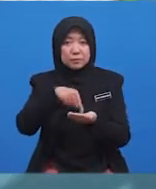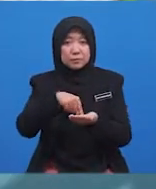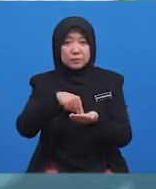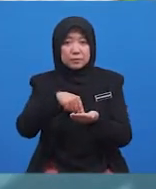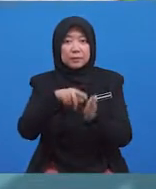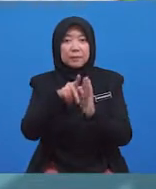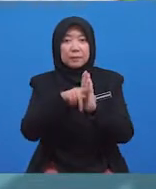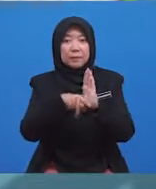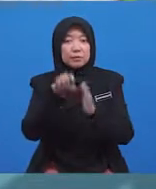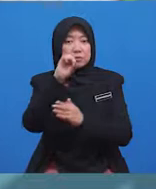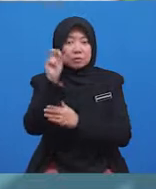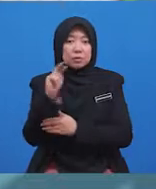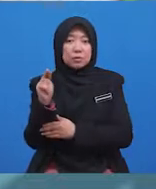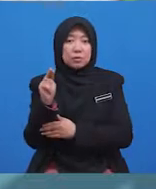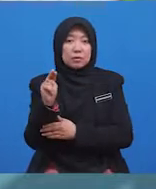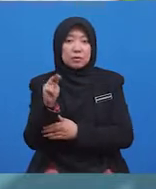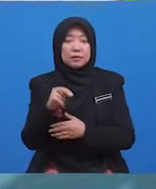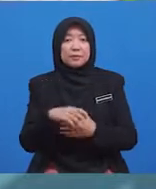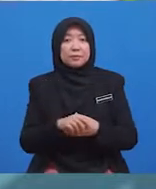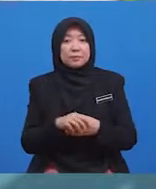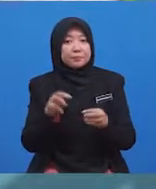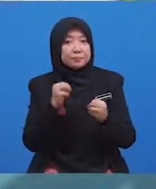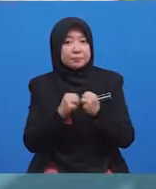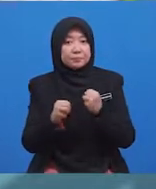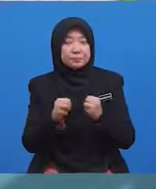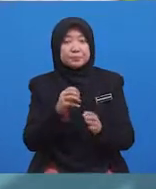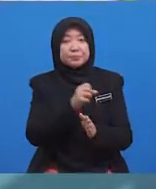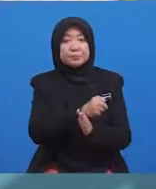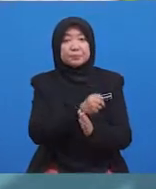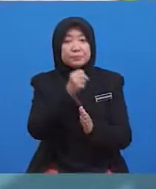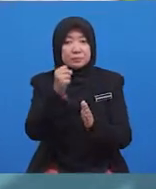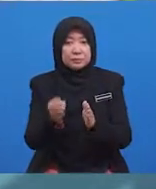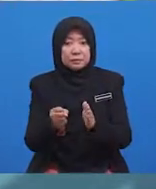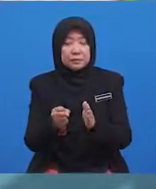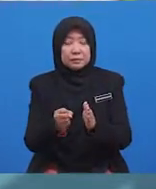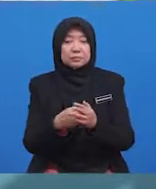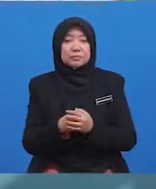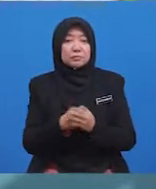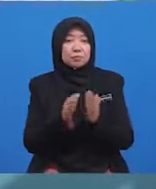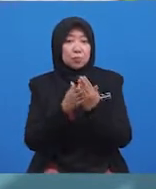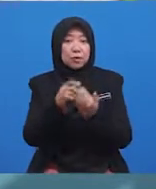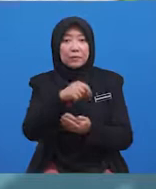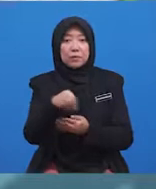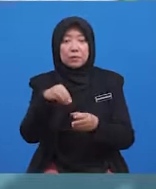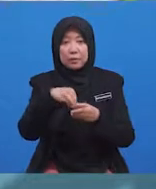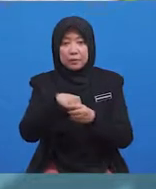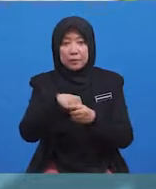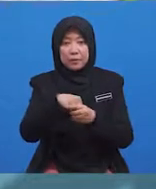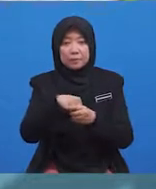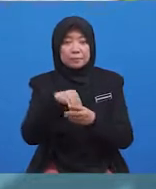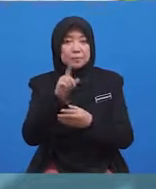persoalan merupakan isu sampingan yang diselitkan oleh penulis dalam sesebuah karya.